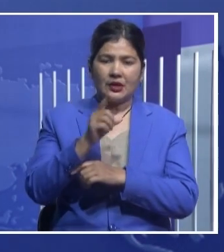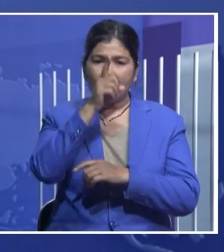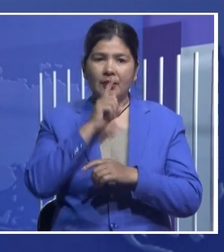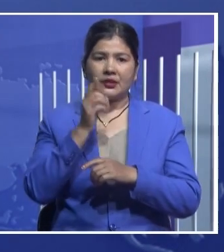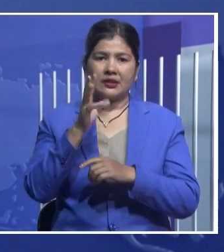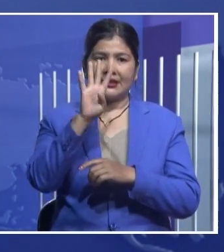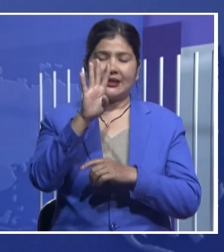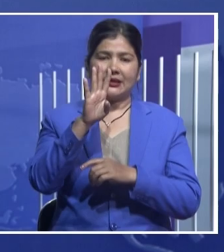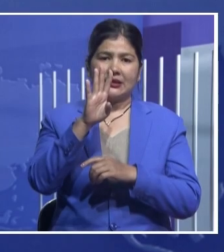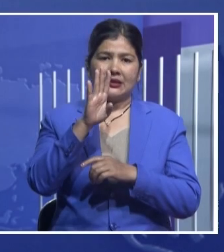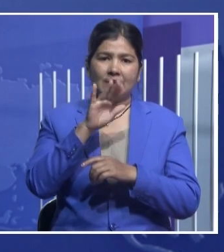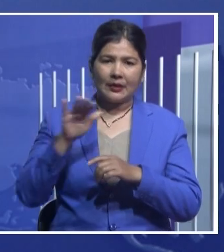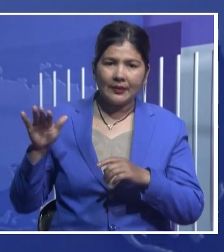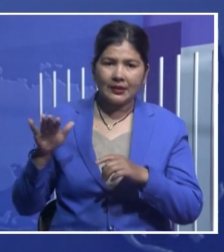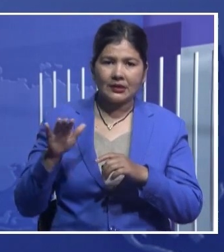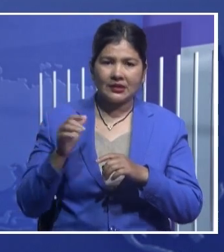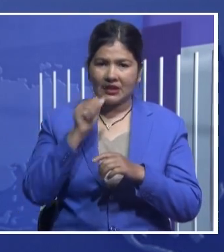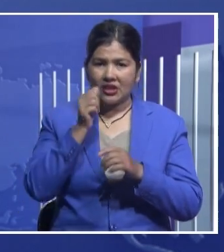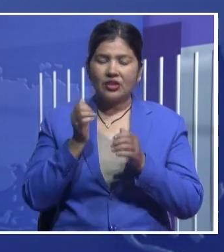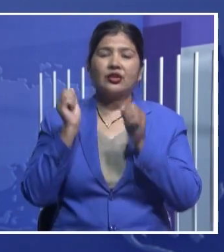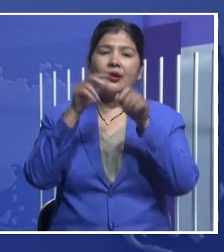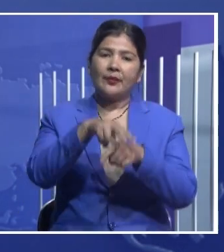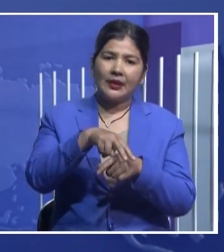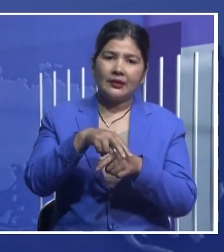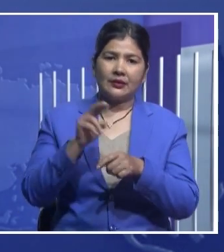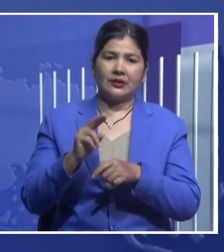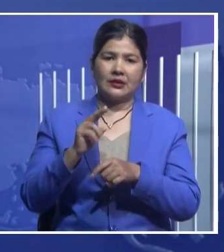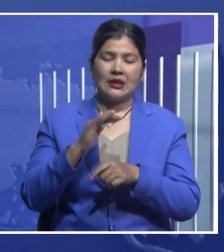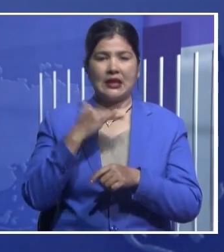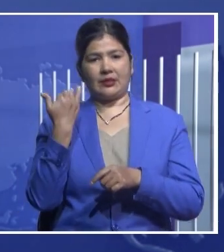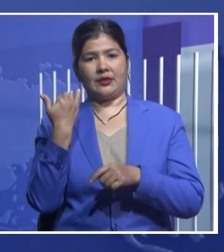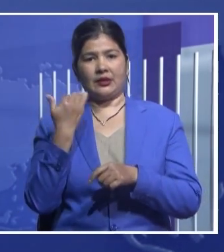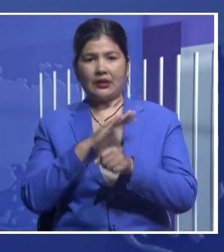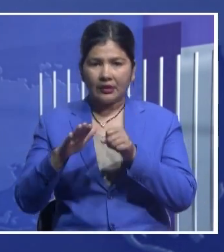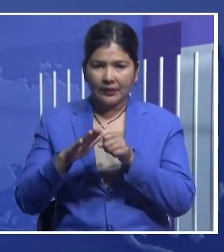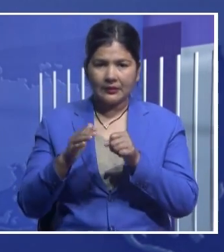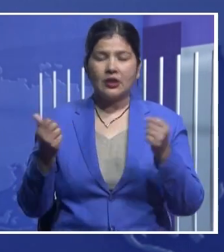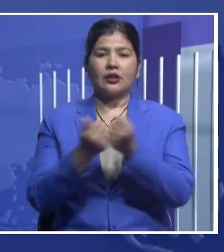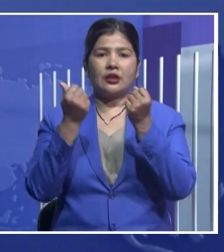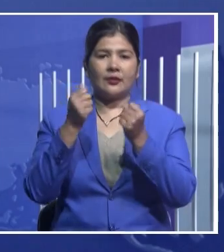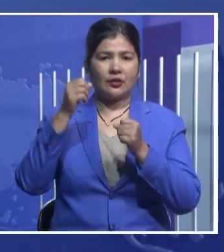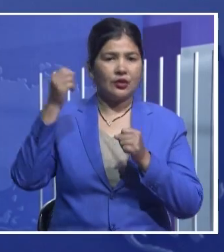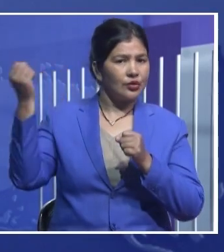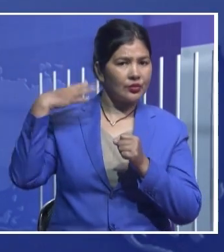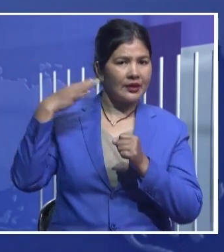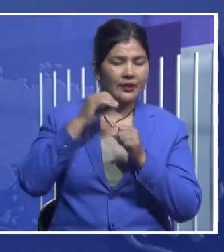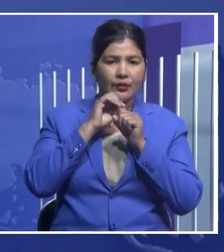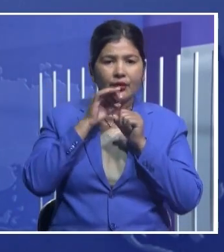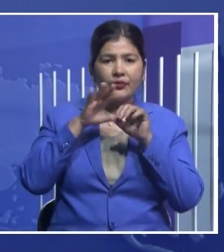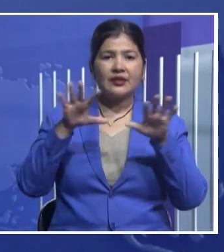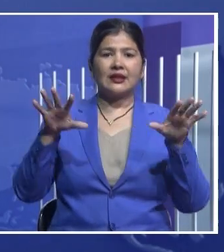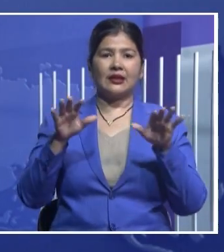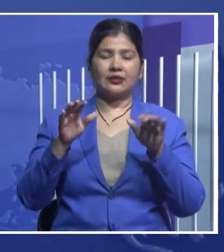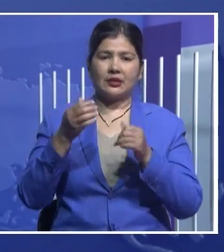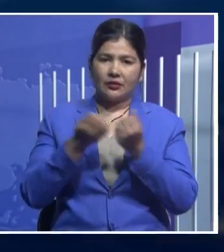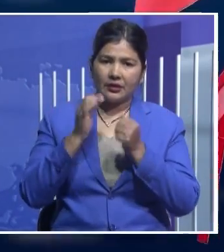चार सन्तान सहित नदी में हाम फालेर दैलेखकी सुकी बडुवालले गरेको आत्महत्या घटनामा सुनाइएको फैसलाको चर्चा गर्नेछौं। तर सुरुमा